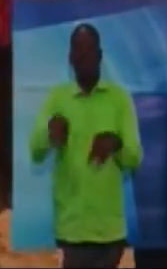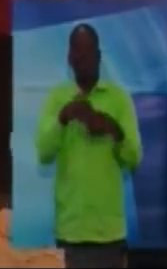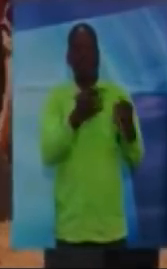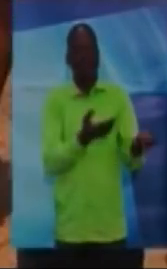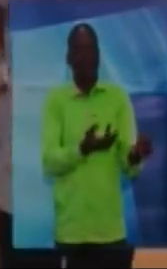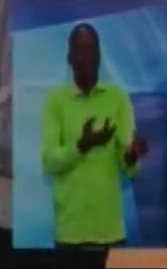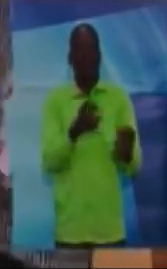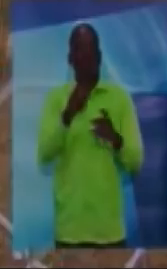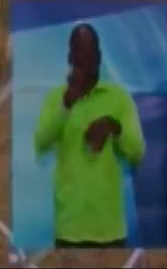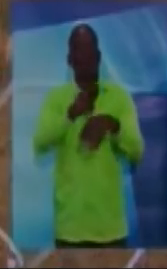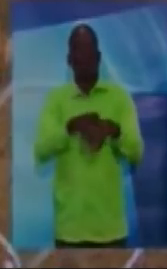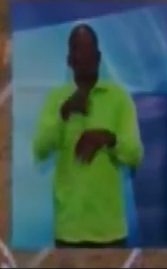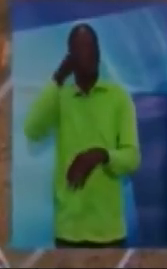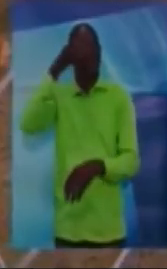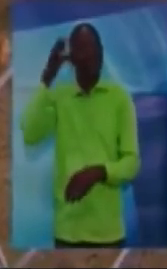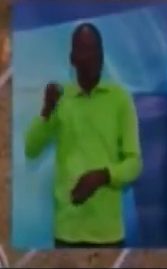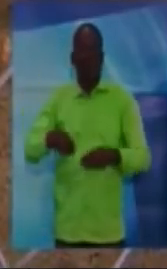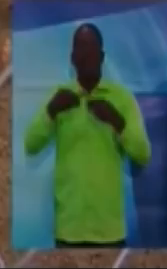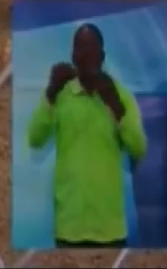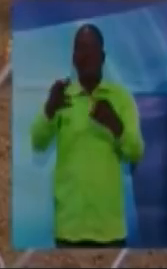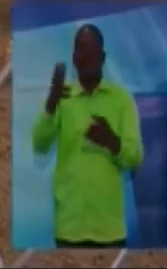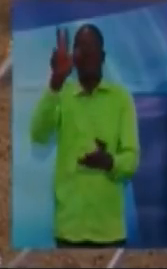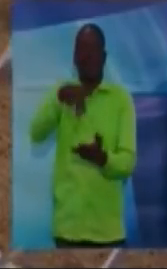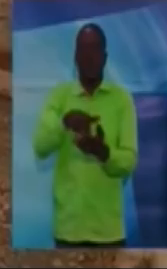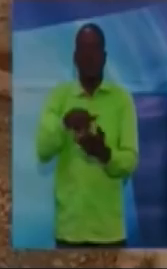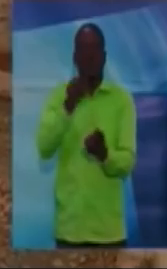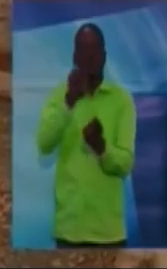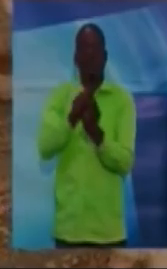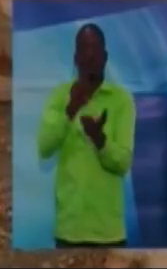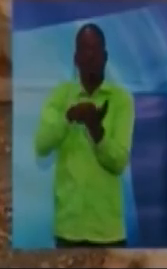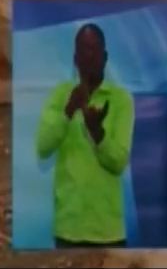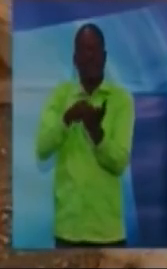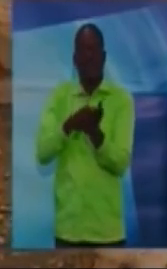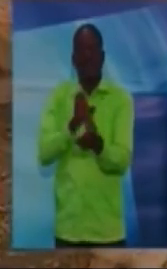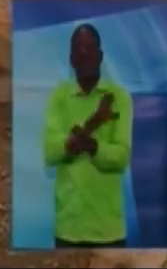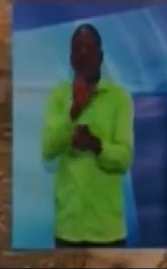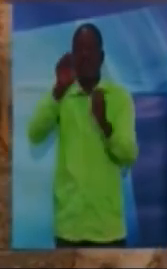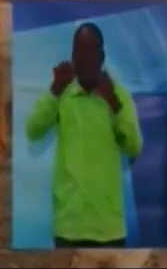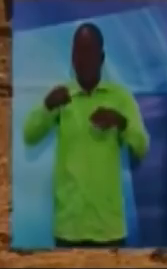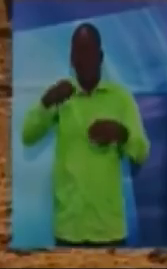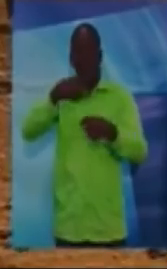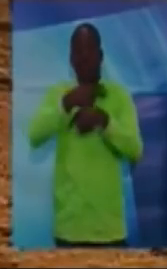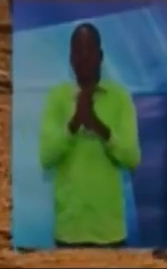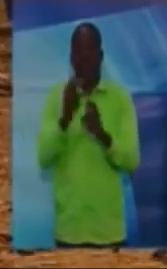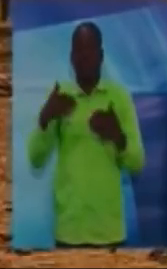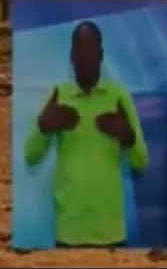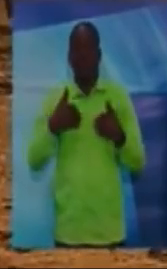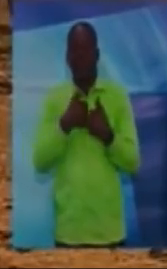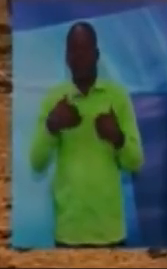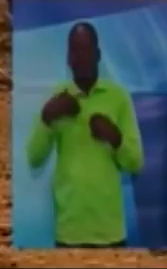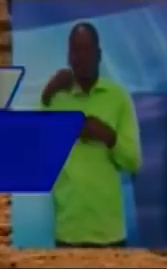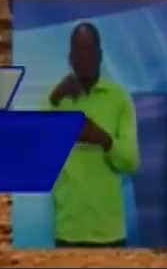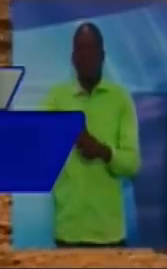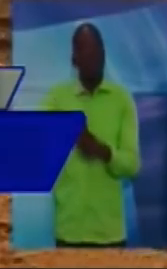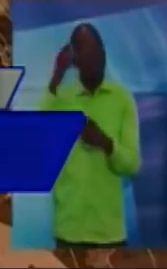la République populaire de Chine offre ses 3000 poussins pour renforcer la production animale à la ferme Sompayimdi